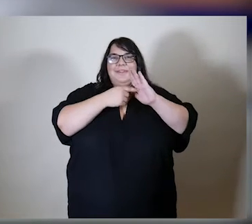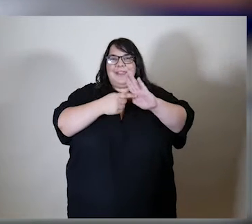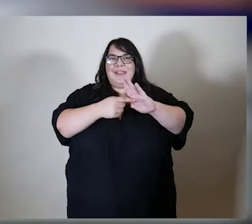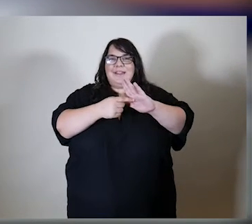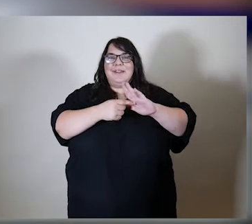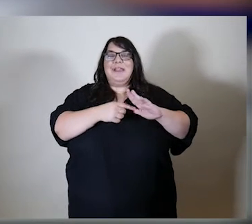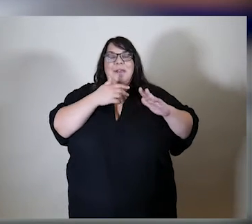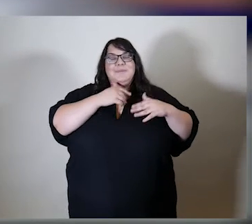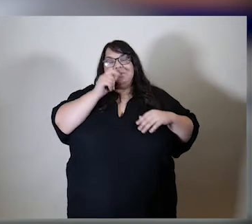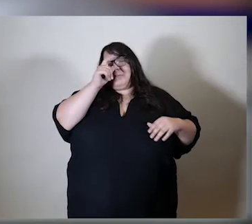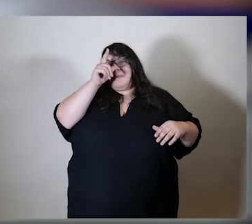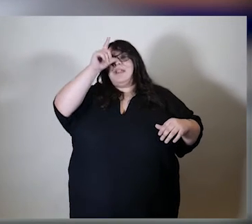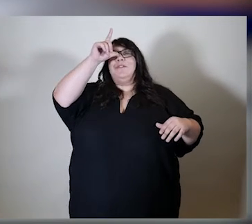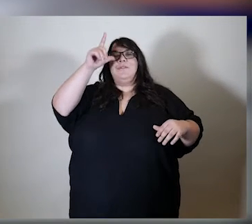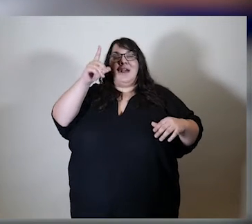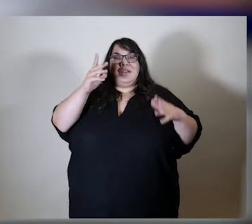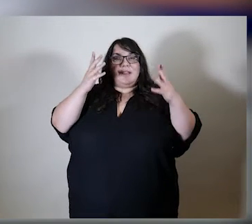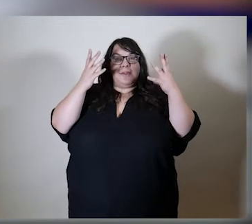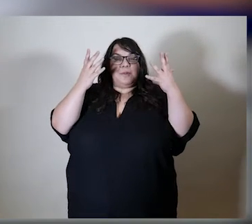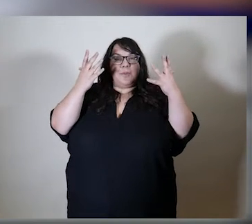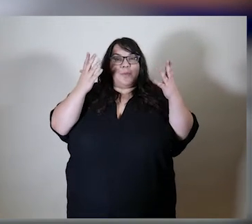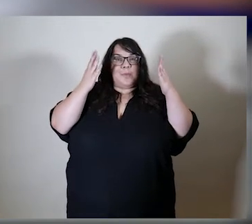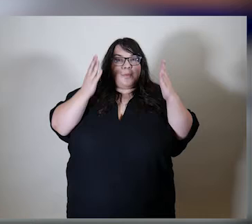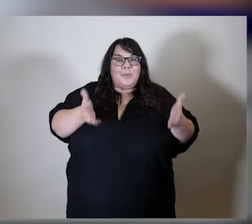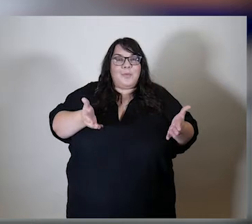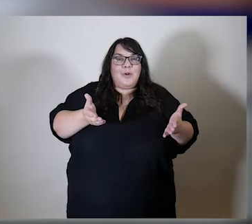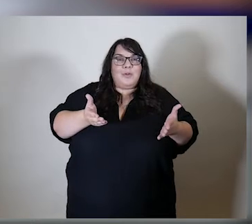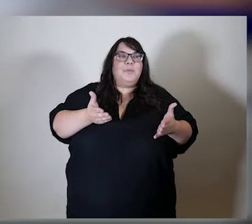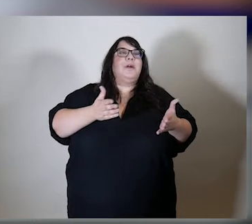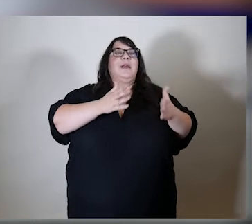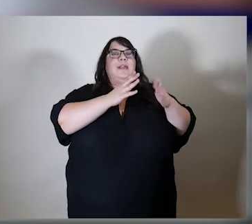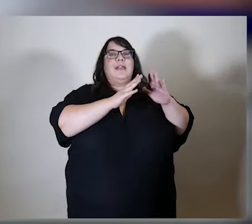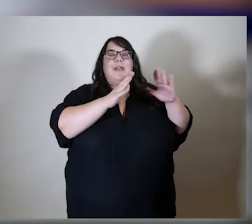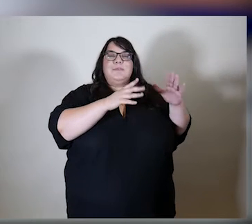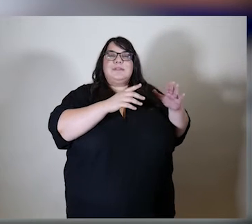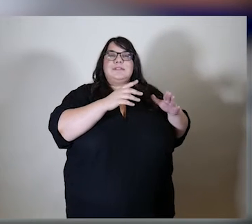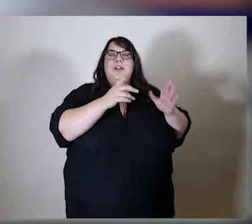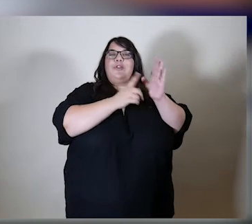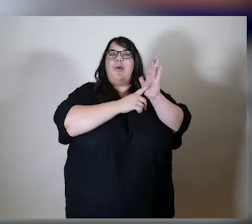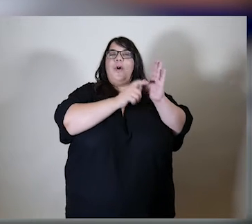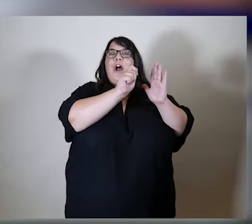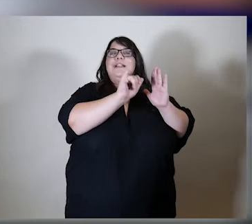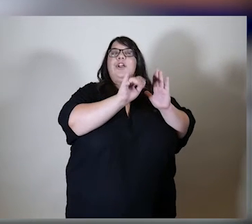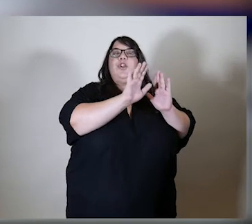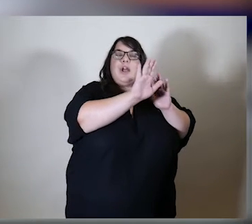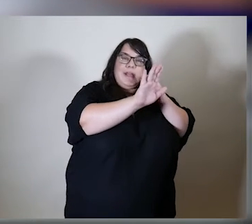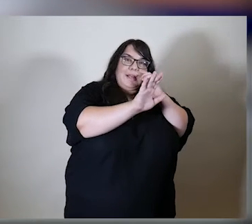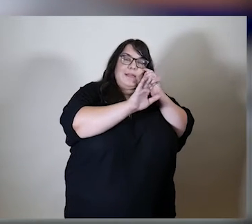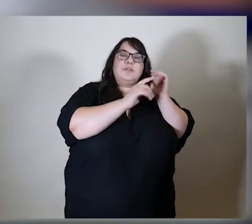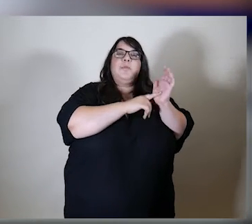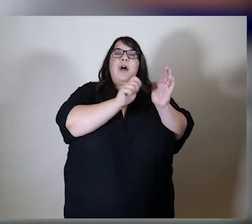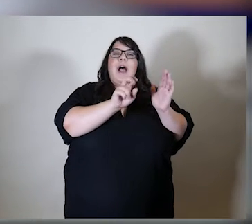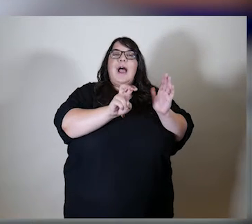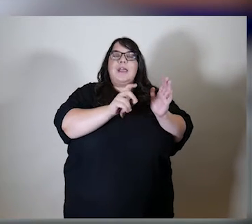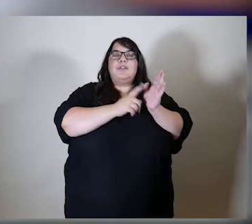Αγρινίου είμαστε περήφανοι που καταφέρνουμε να εξυπηρετούμε γεωγραφικά τους νομούς Έτωλα Καρνανίας,